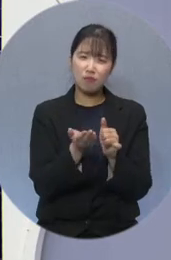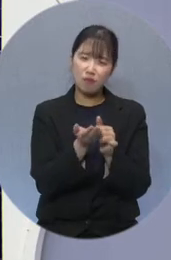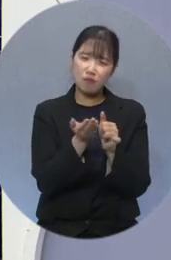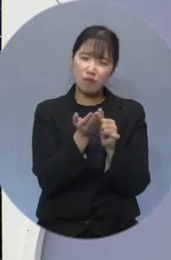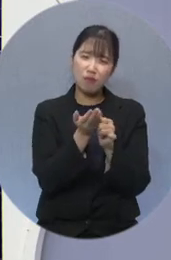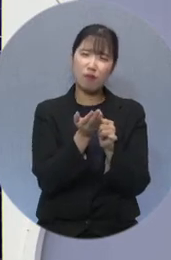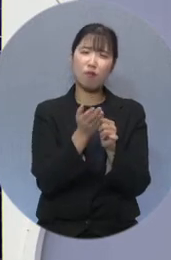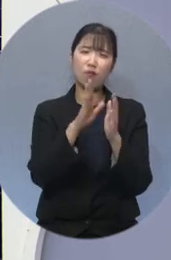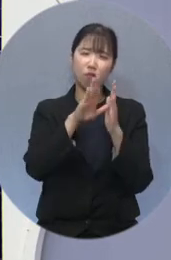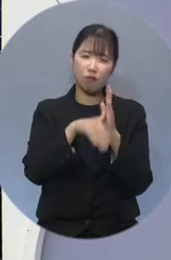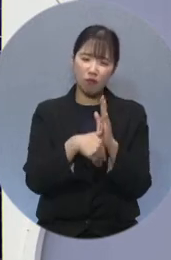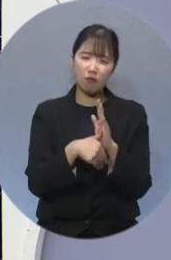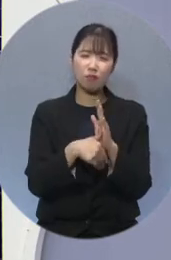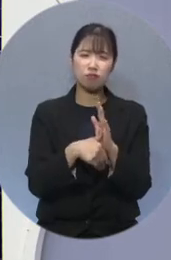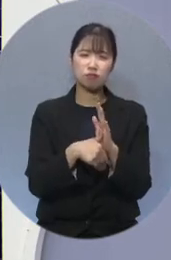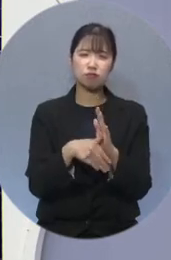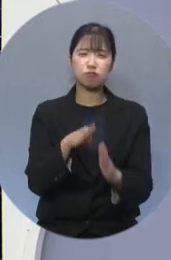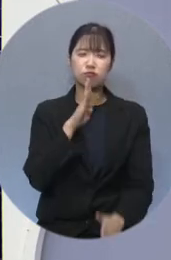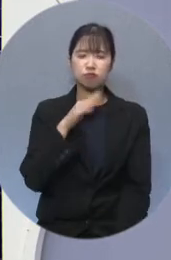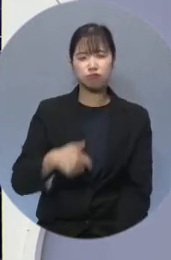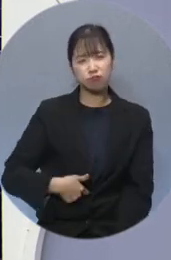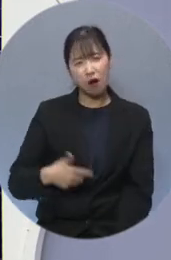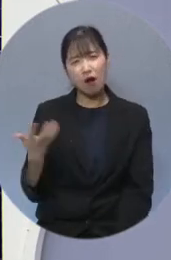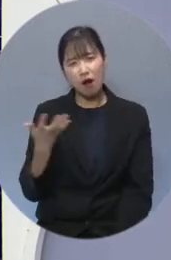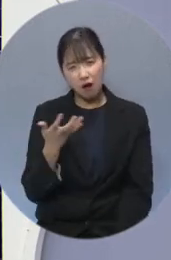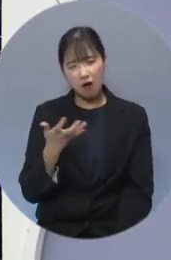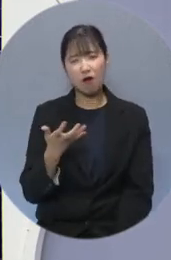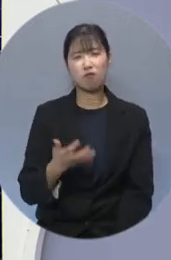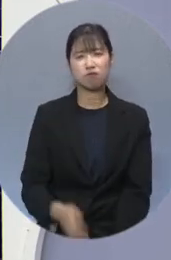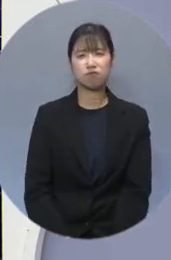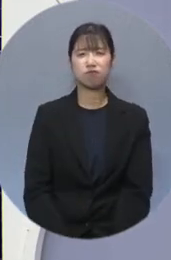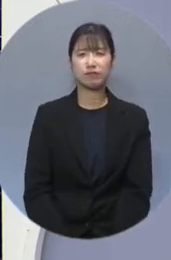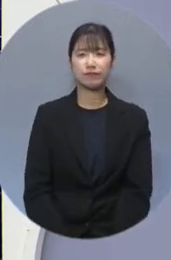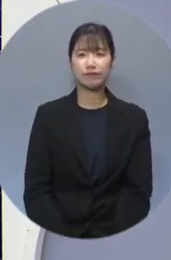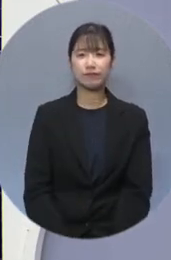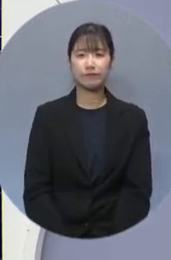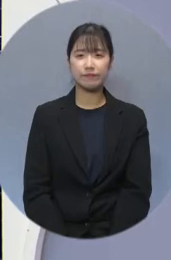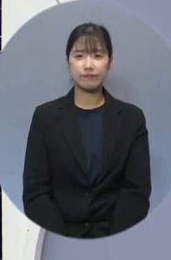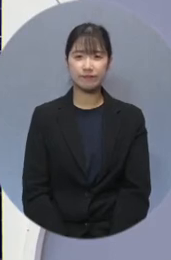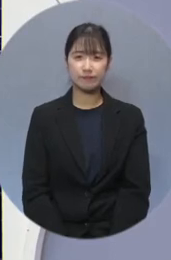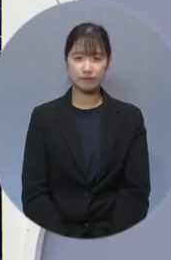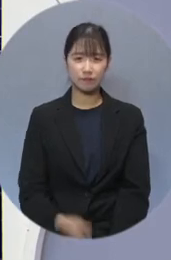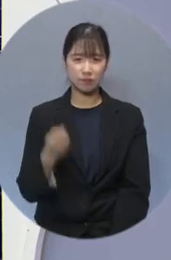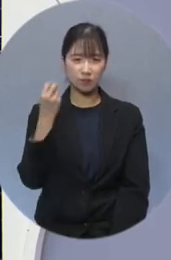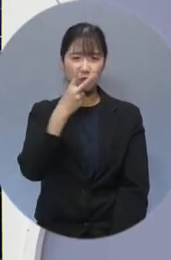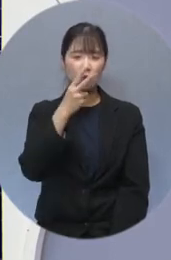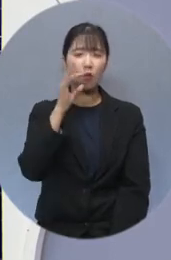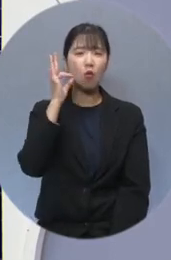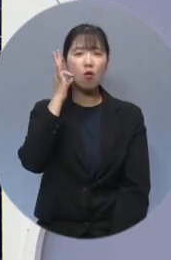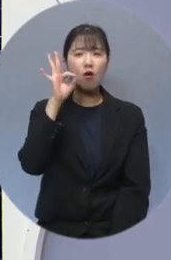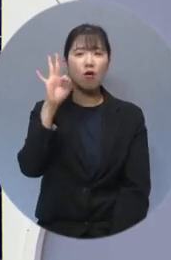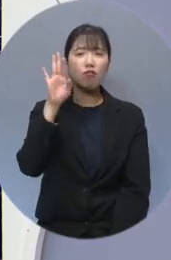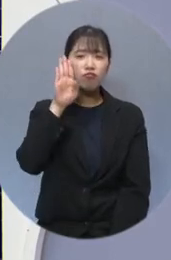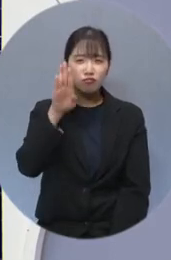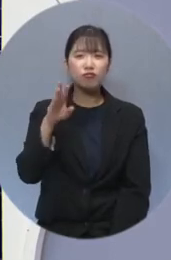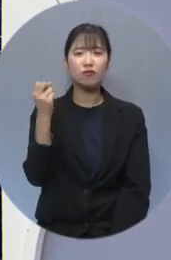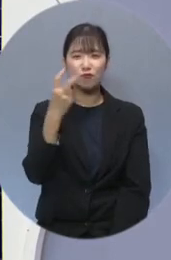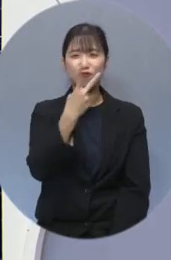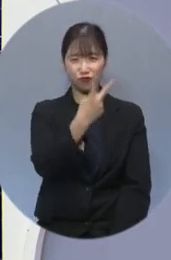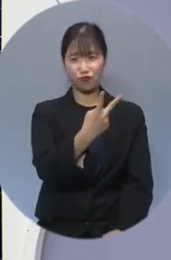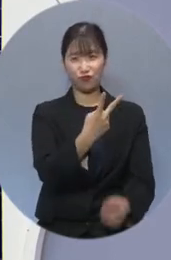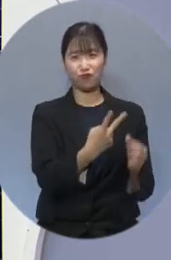이렇게 키우면서도 마음이 아프고 또 이제 한 열흘 뒤에면 또 두 마리가 또 들어올